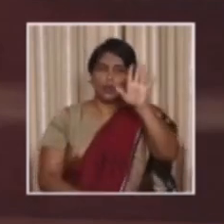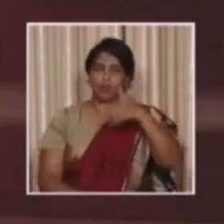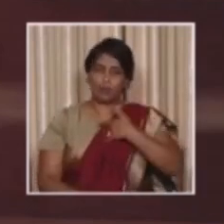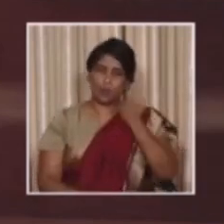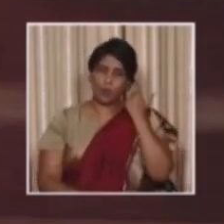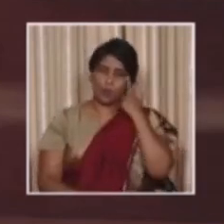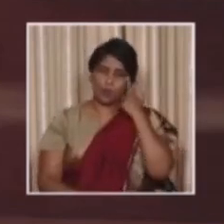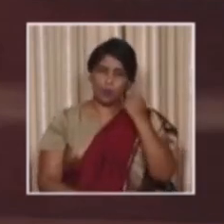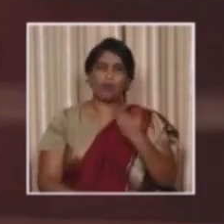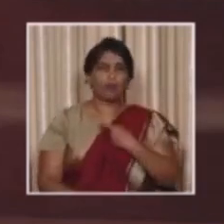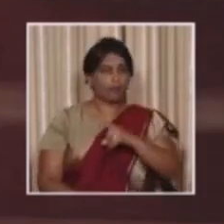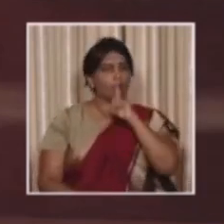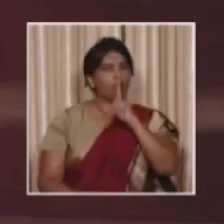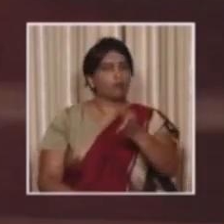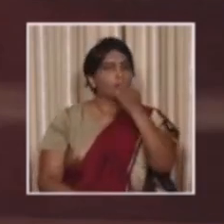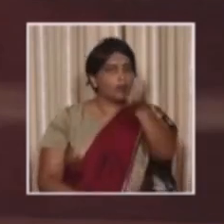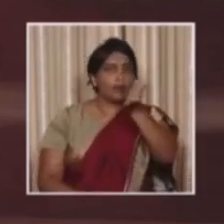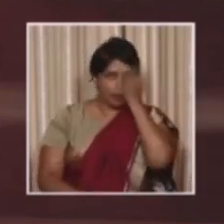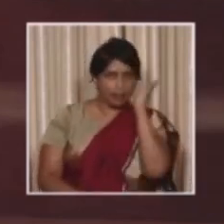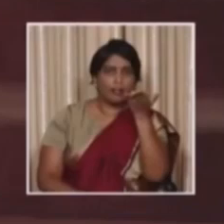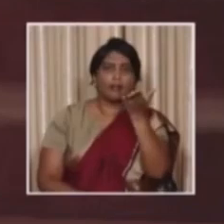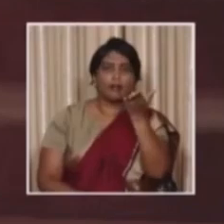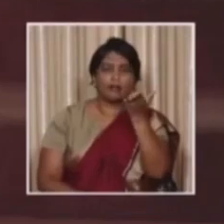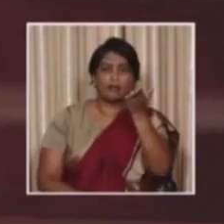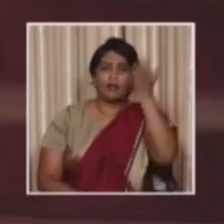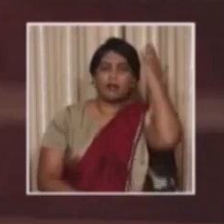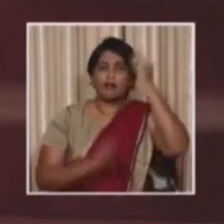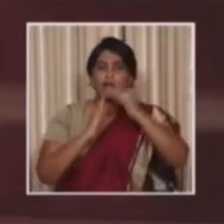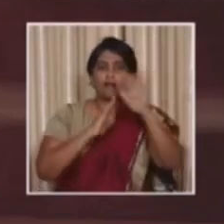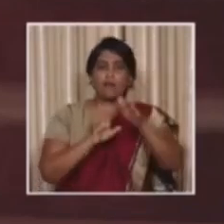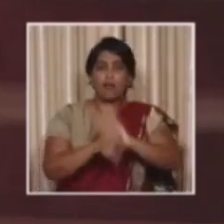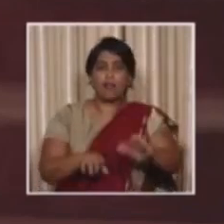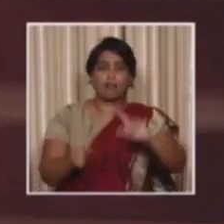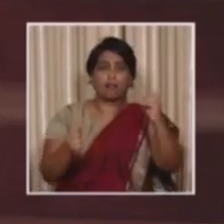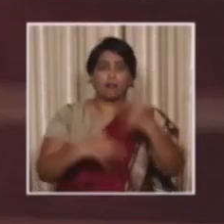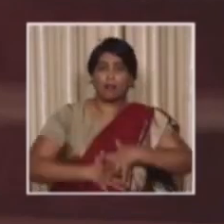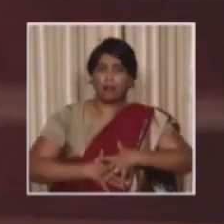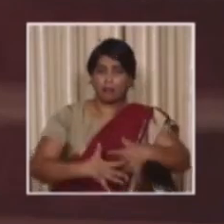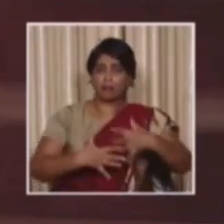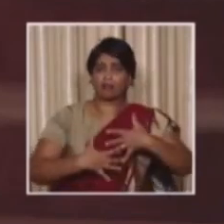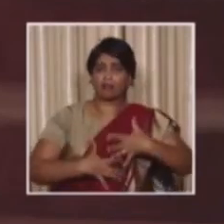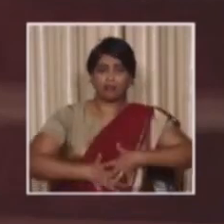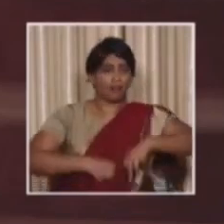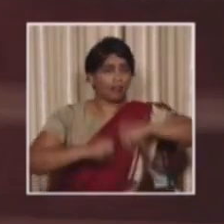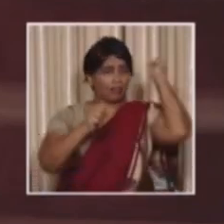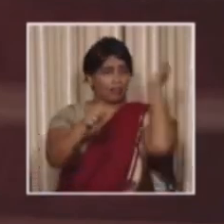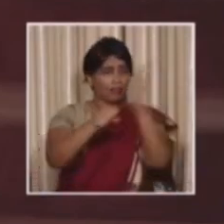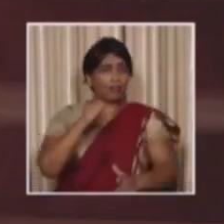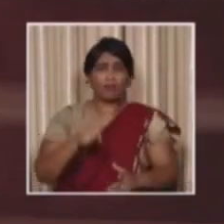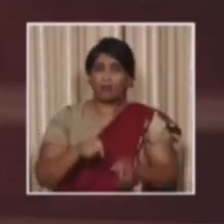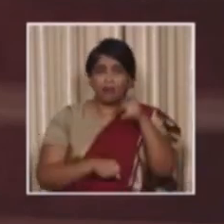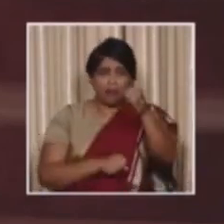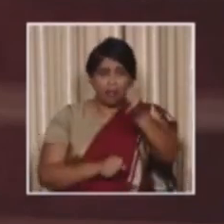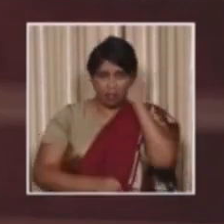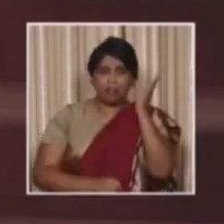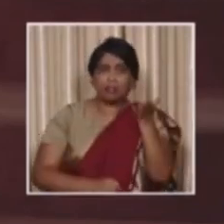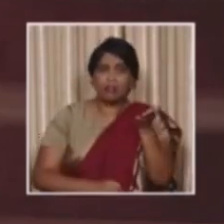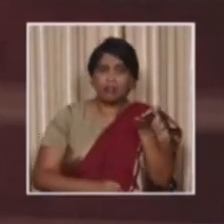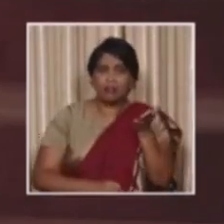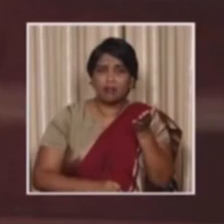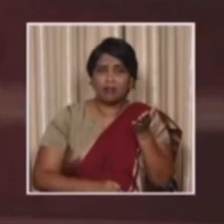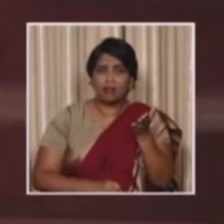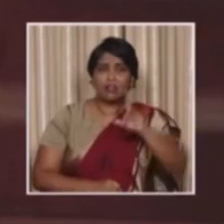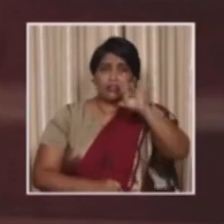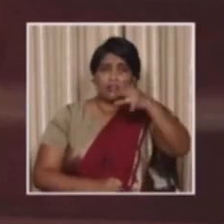யாரை அளிக்க வேண்டிய தேவை இருந்தது என்று. 100க்கு மேற்பட்ட தமிழ் தலைவர்களை யார் கொன்றது? இராணுவமா? இல்லை, தமிழ் தலைவர் பிரபாகரன் தான் கொன்றார்.